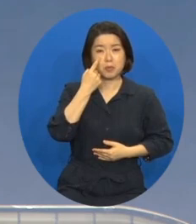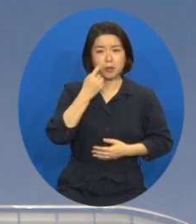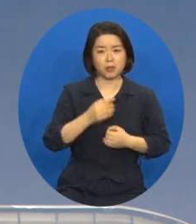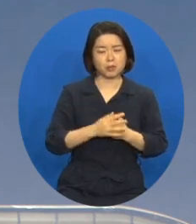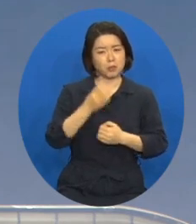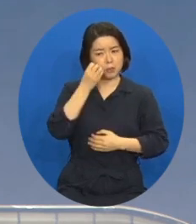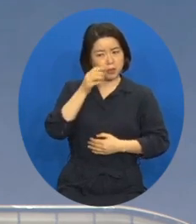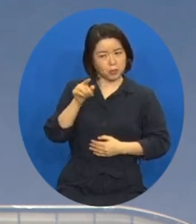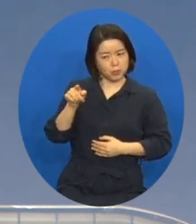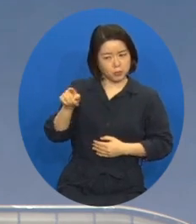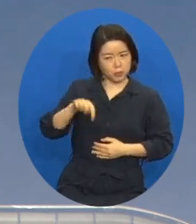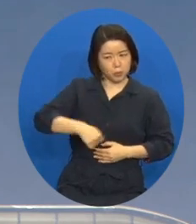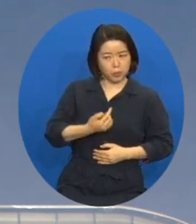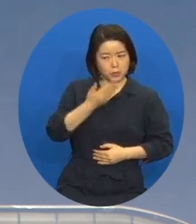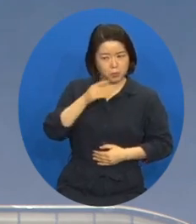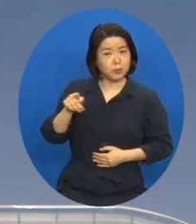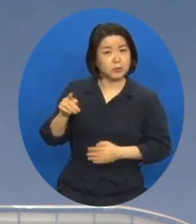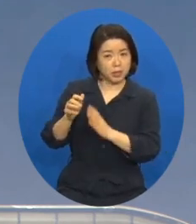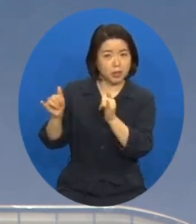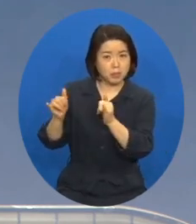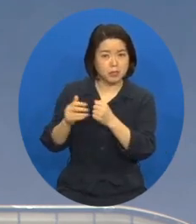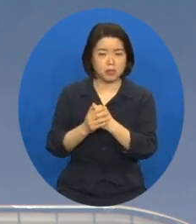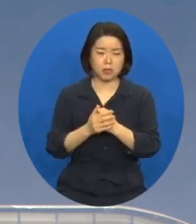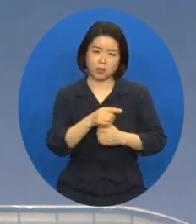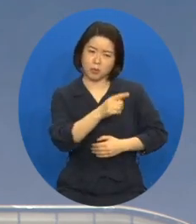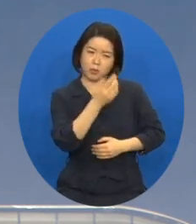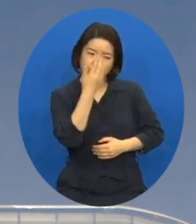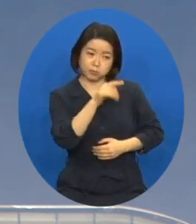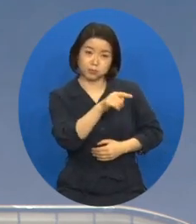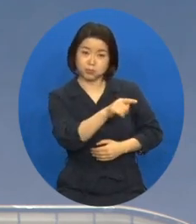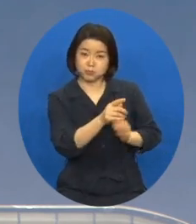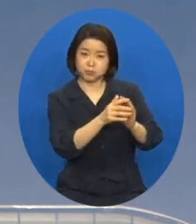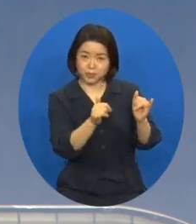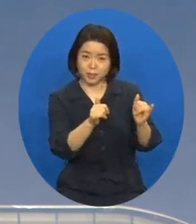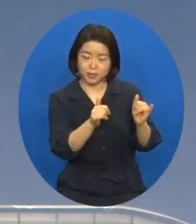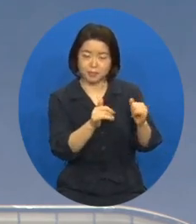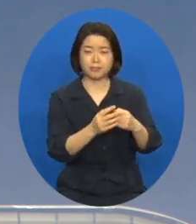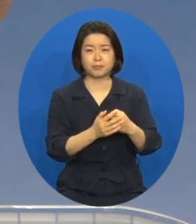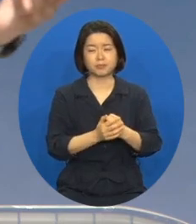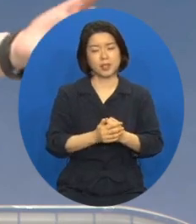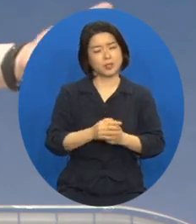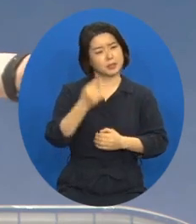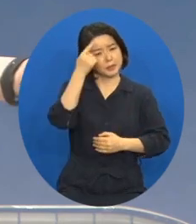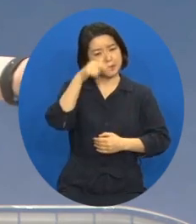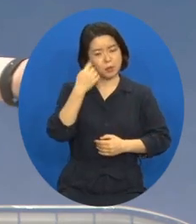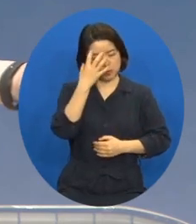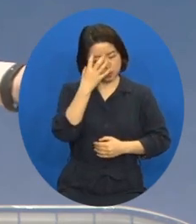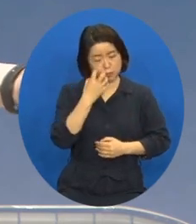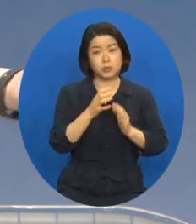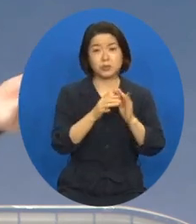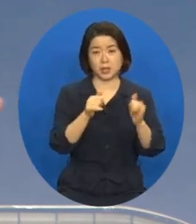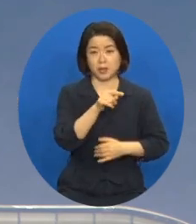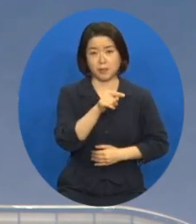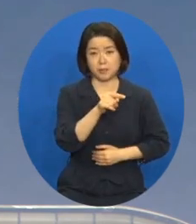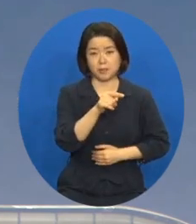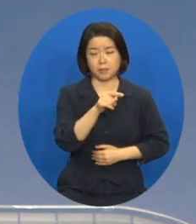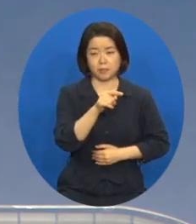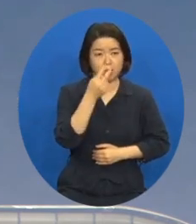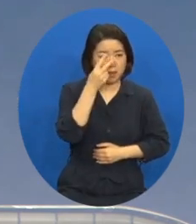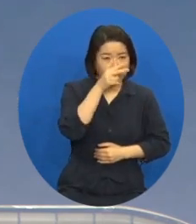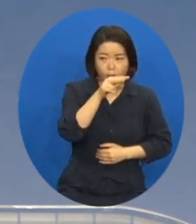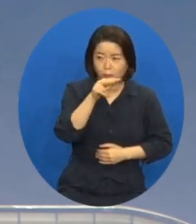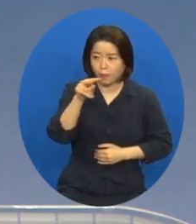이상하게 혼자 식사하는 사람, 왠지 낯선 분, 왠지 얼굴이 어두운 분, 그런